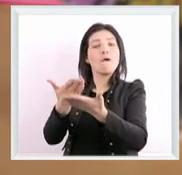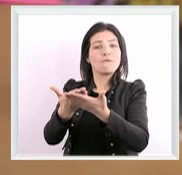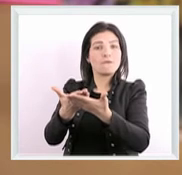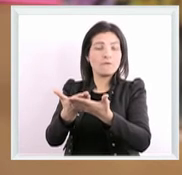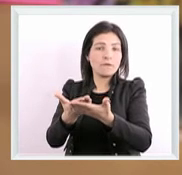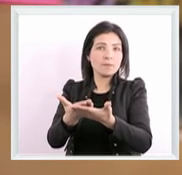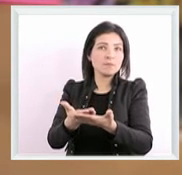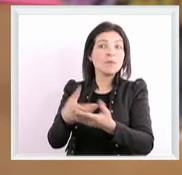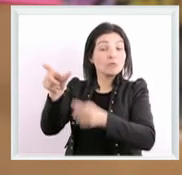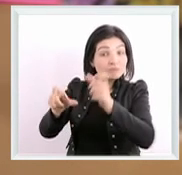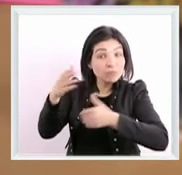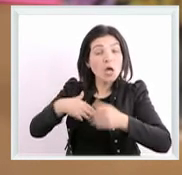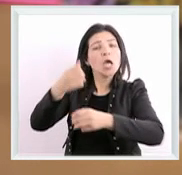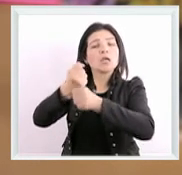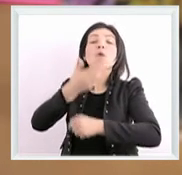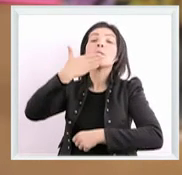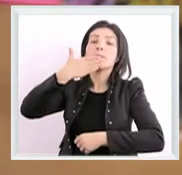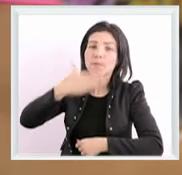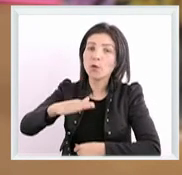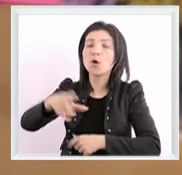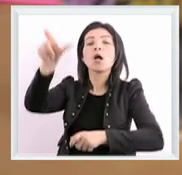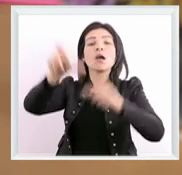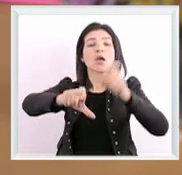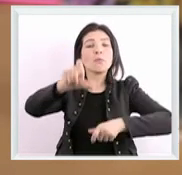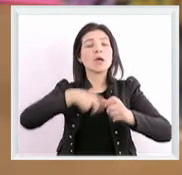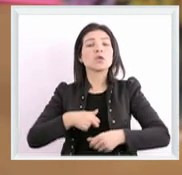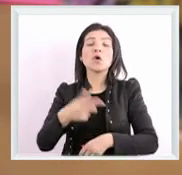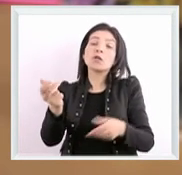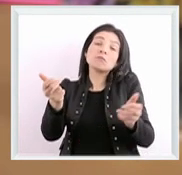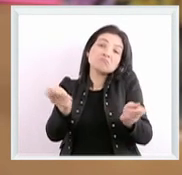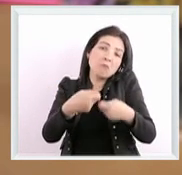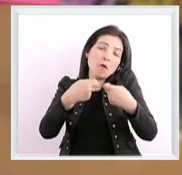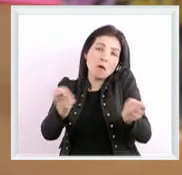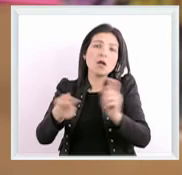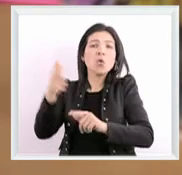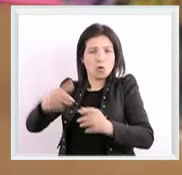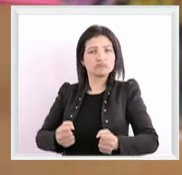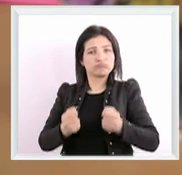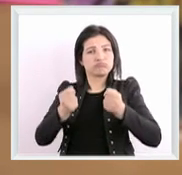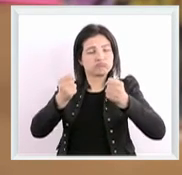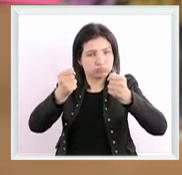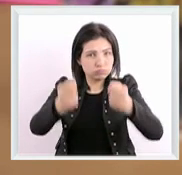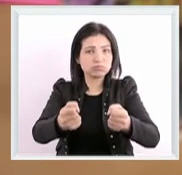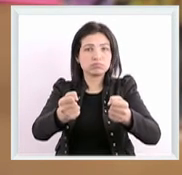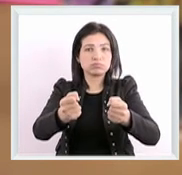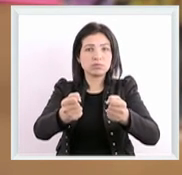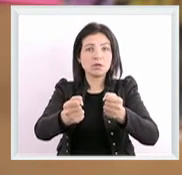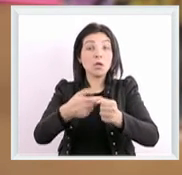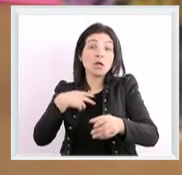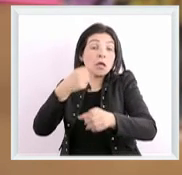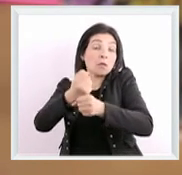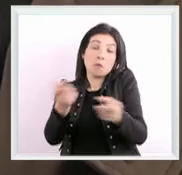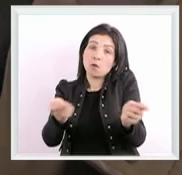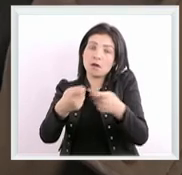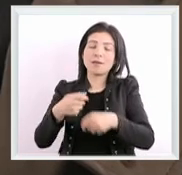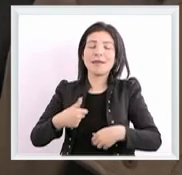راهم يخدموا خير خير من العباد الأخرين وعندهم الكاباسيتي ووليد